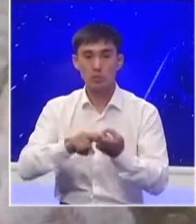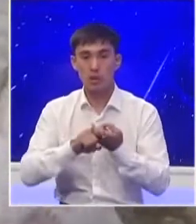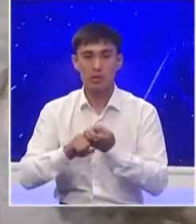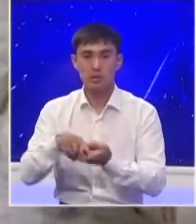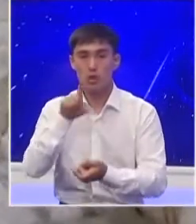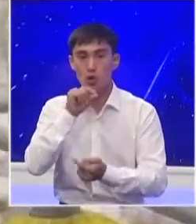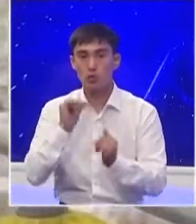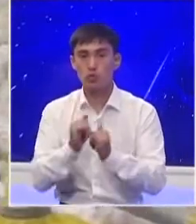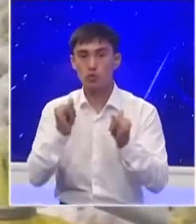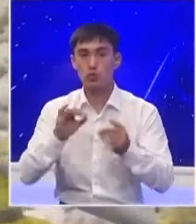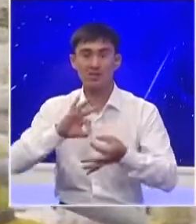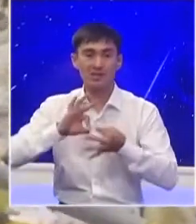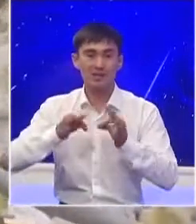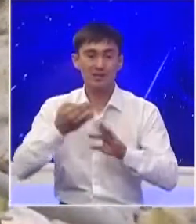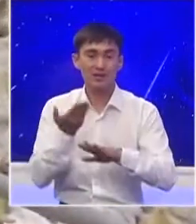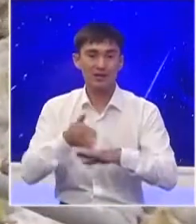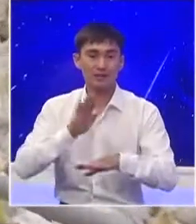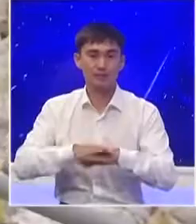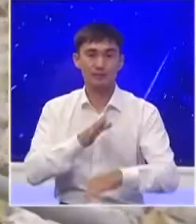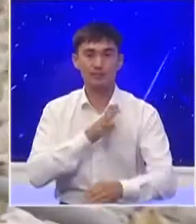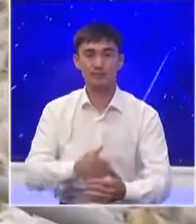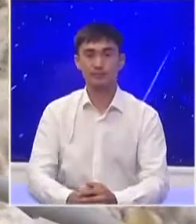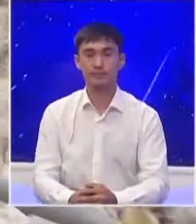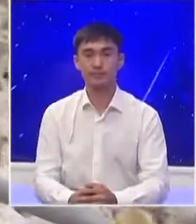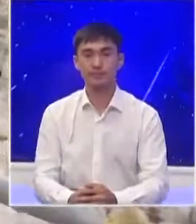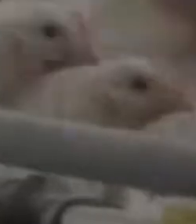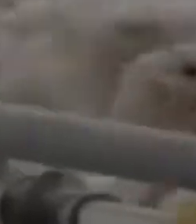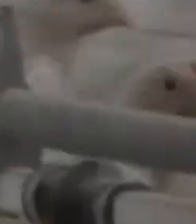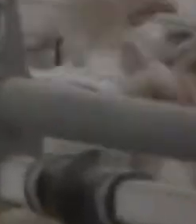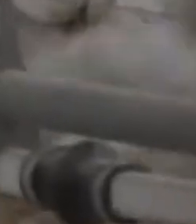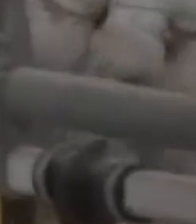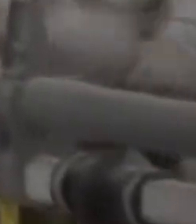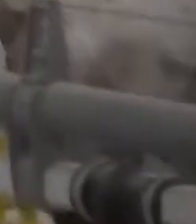байланысты құс өсірушілер қиындыққа тап болған еді.